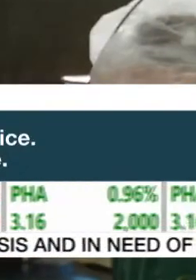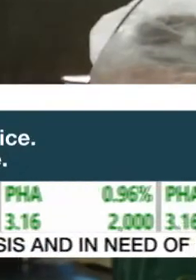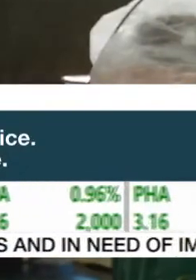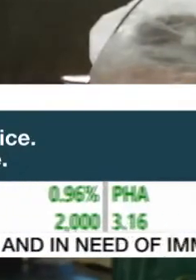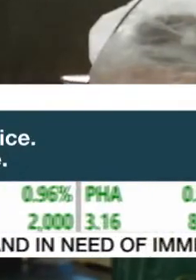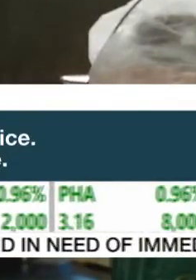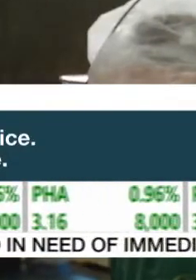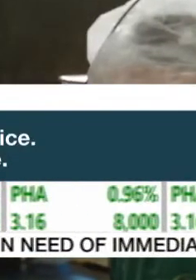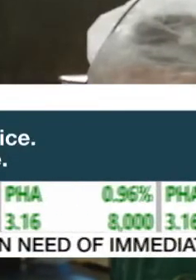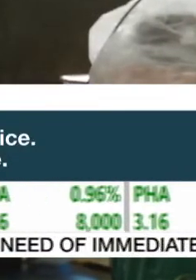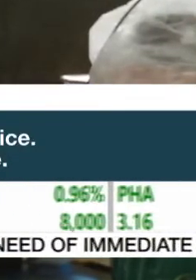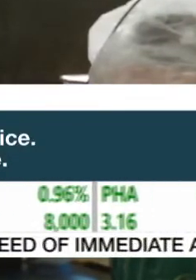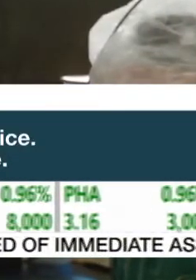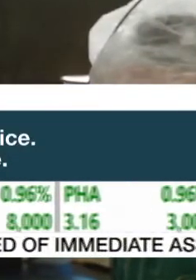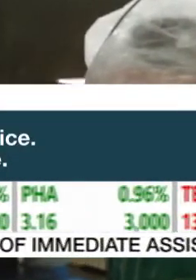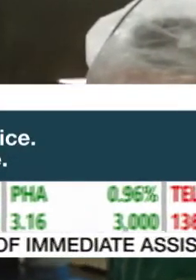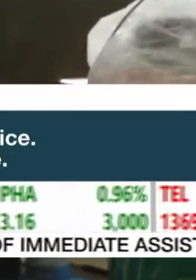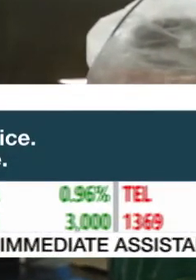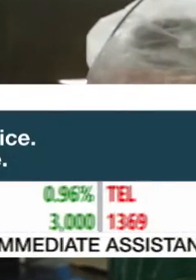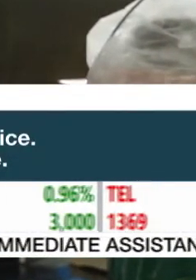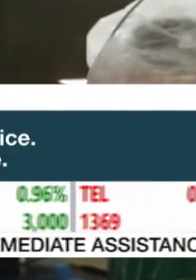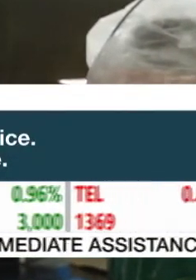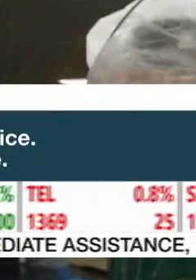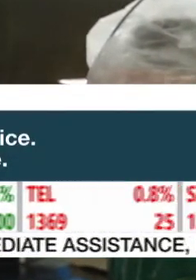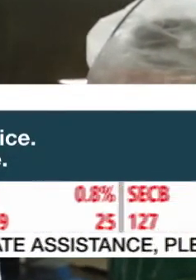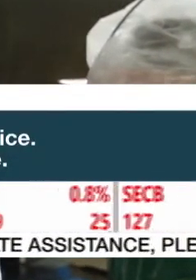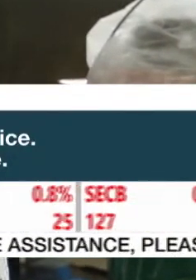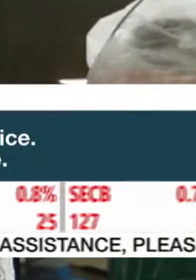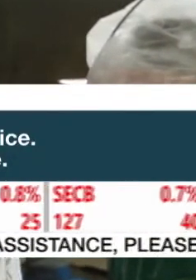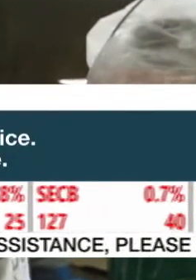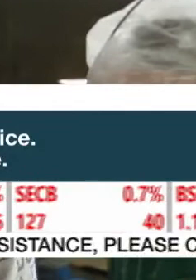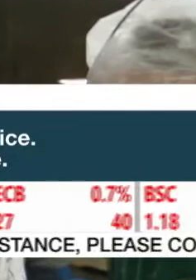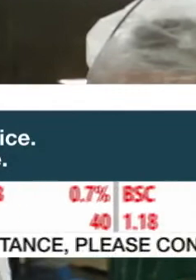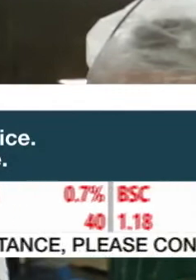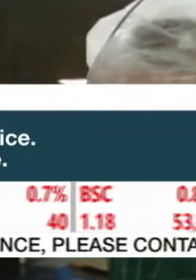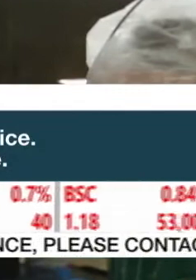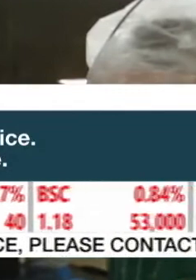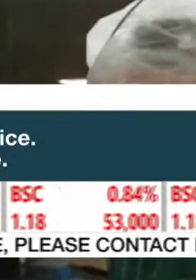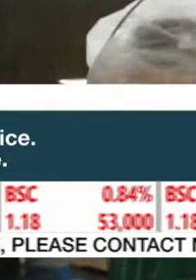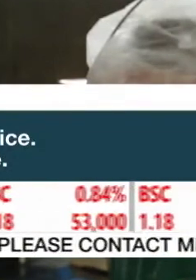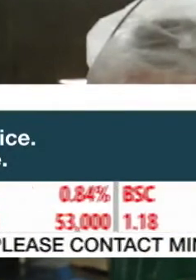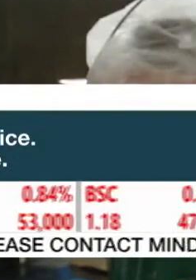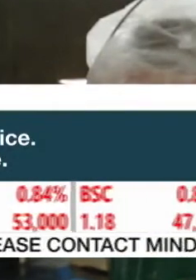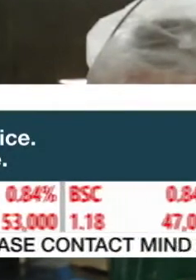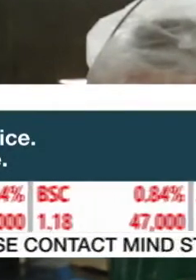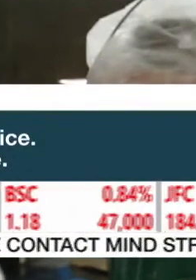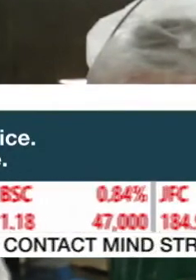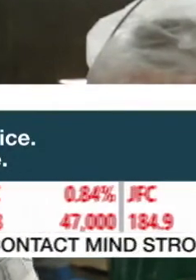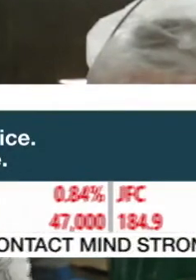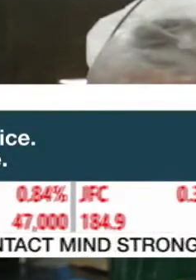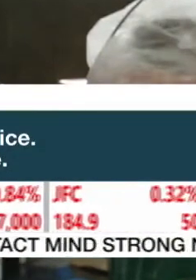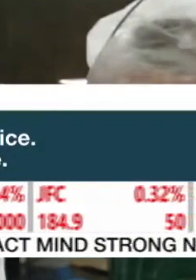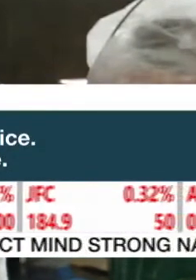magtinda ng suggested retail price ng ating gobyerno.